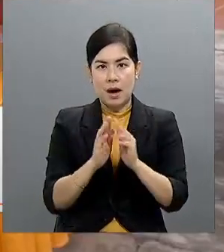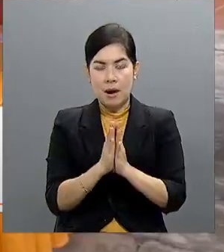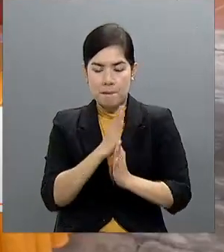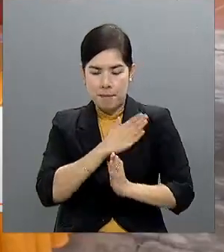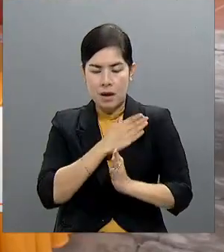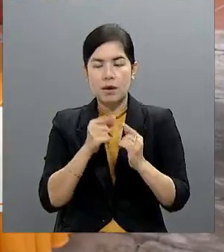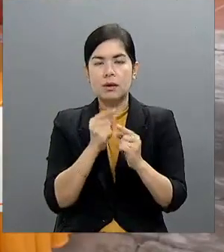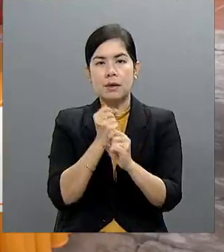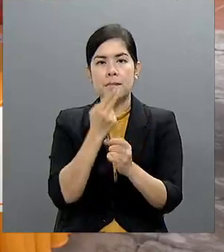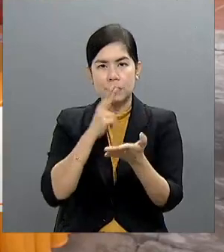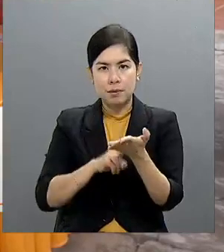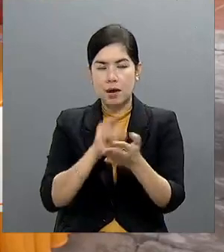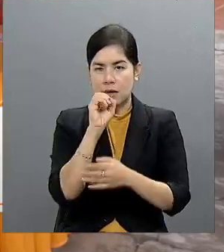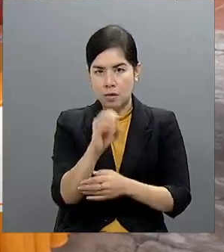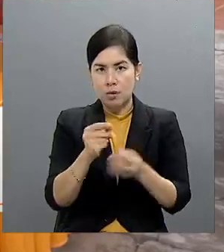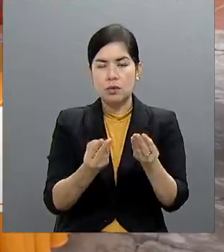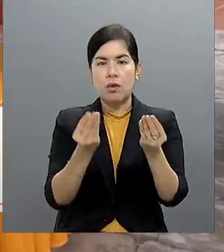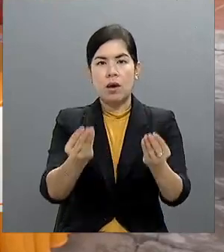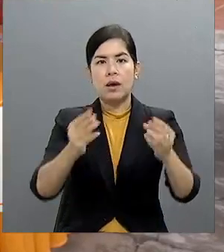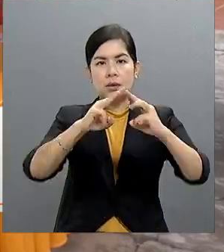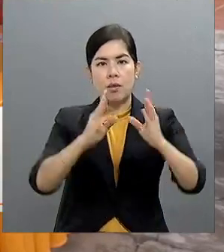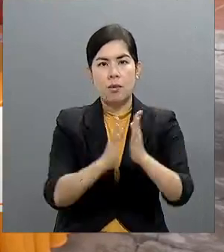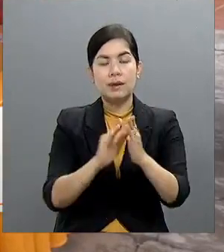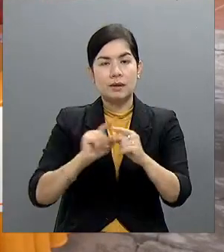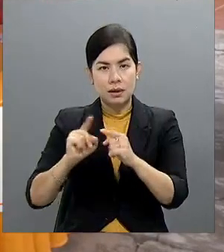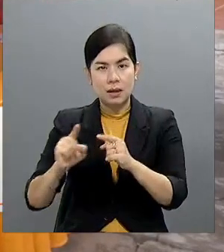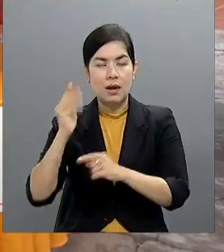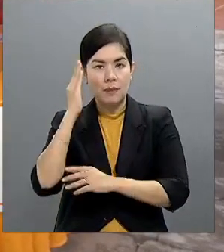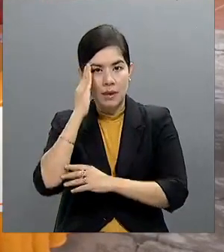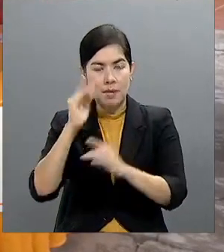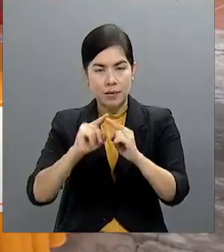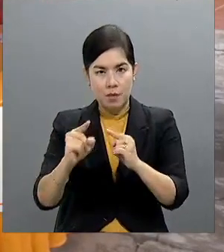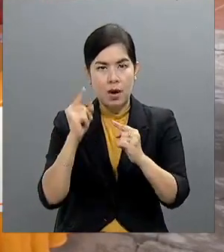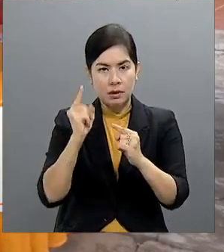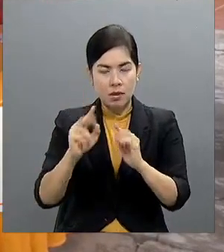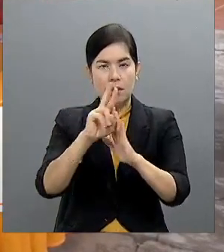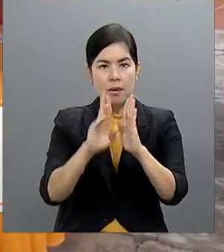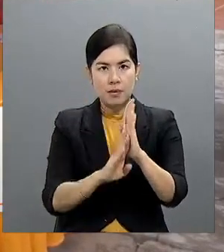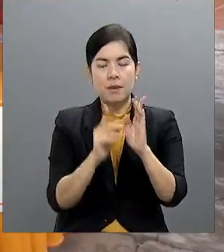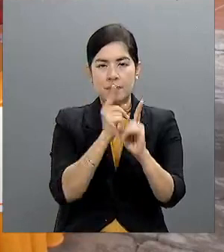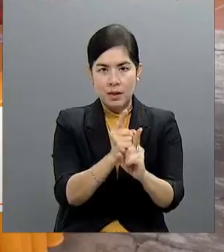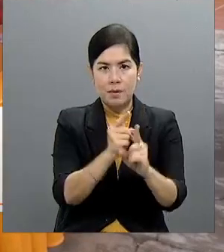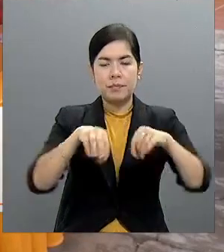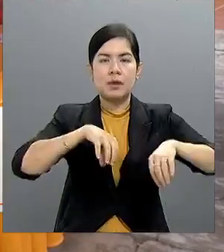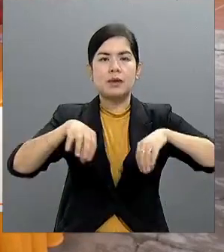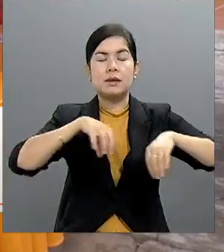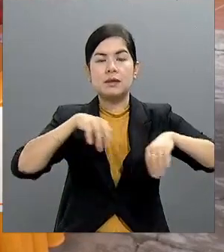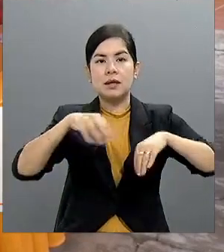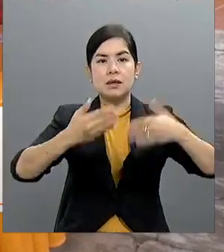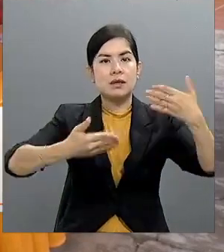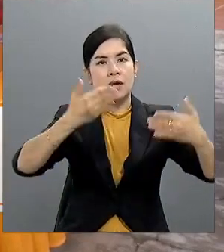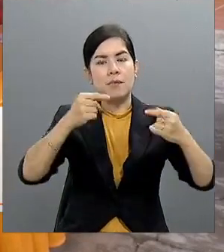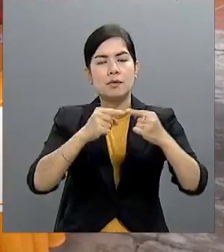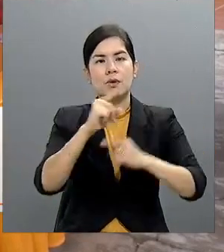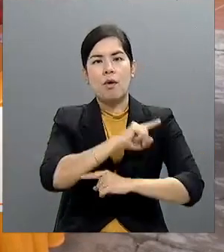แต่ต้องเป็นไปตามมาตรการที่ทางราชการกำหนดค่ะโดยเฉพาะการจัดกิจกรรมในช่วงเข้าพรรษาการทำบุญฟังเทศฟังธร